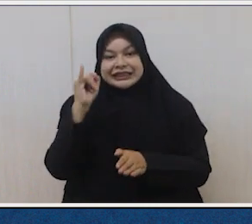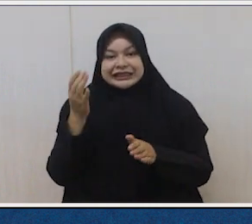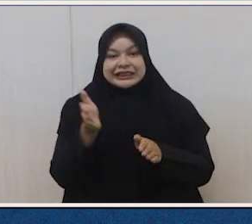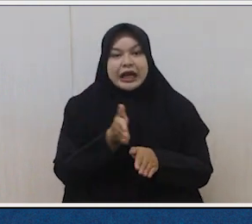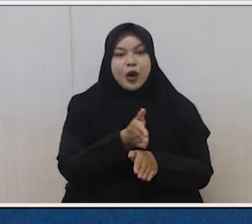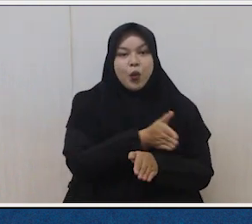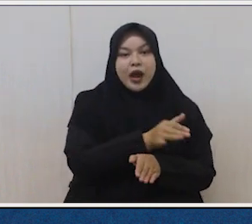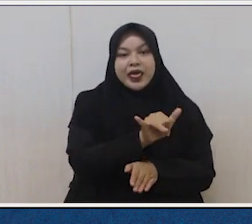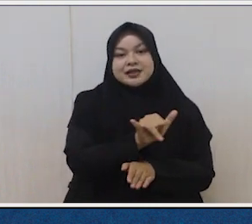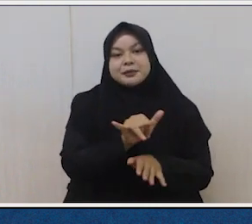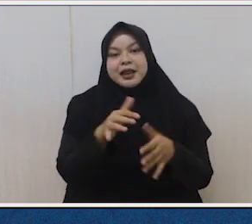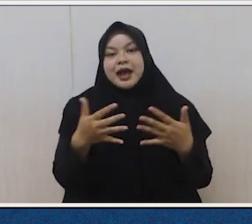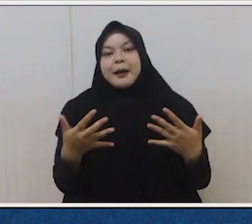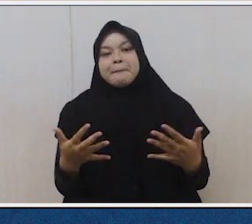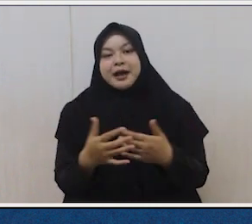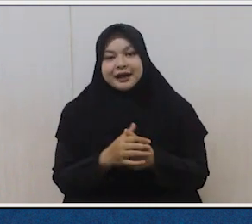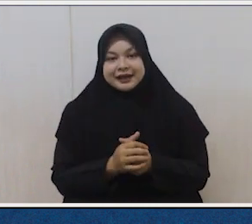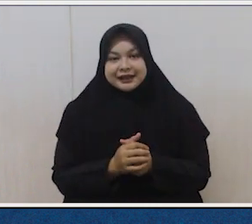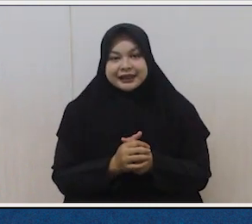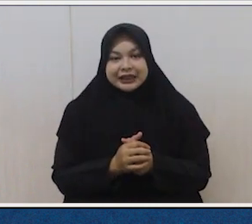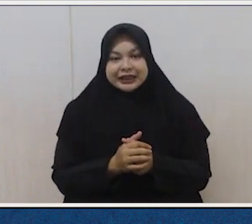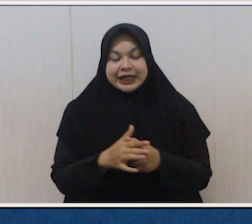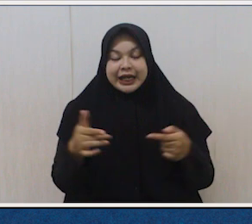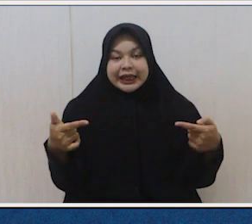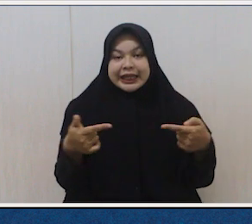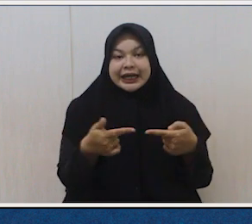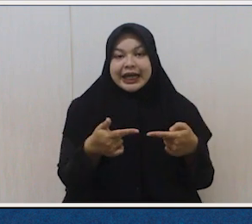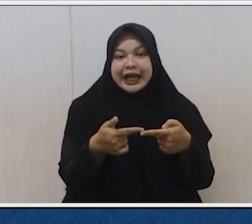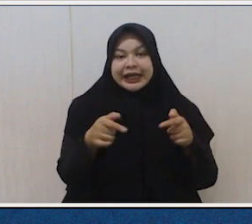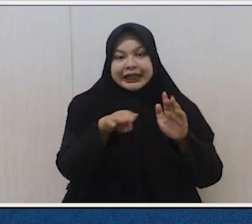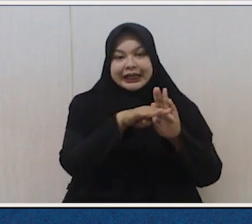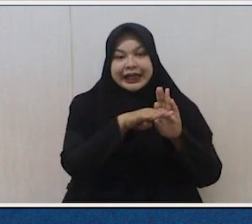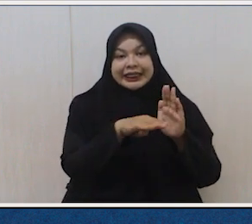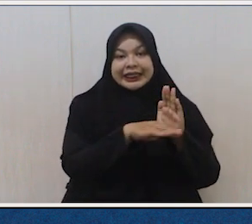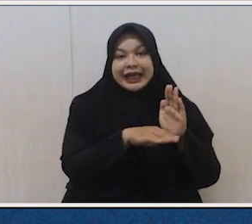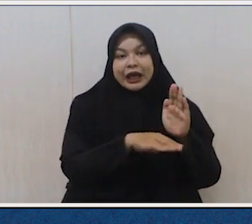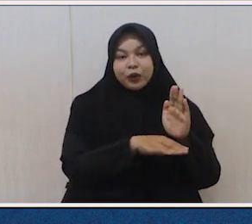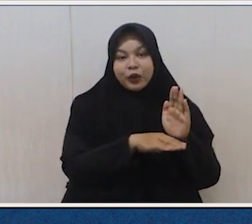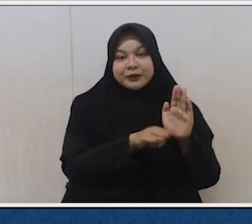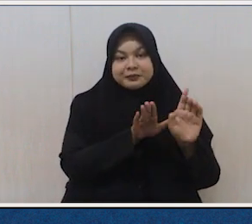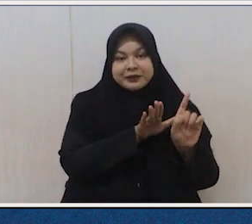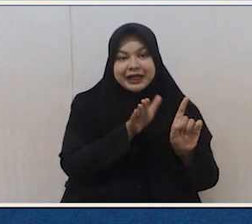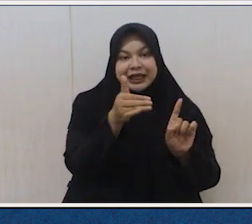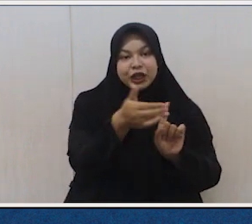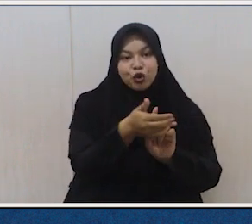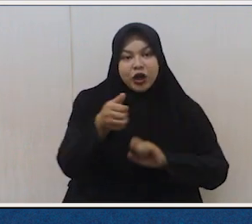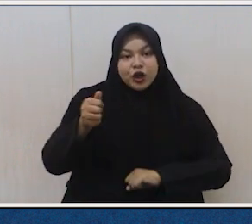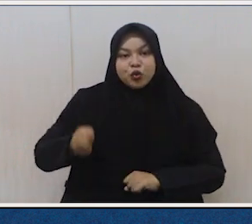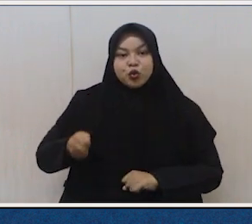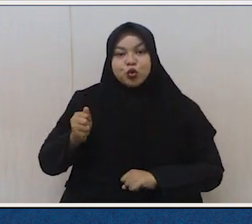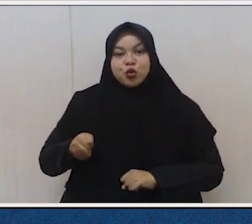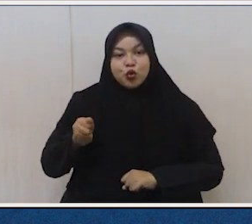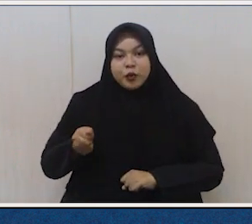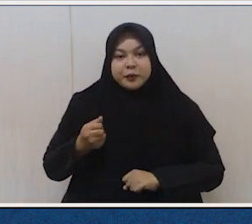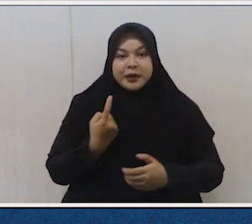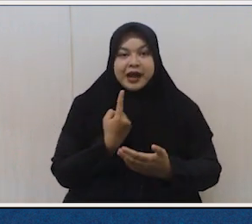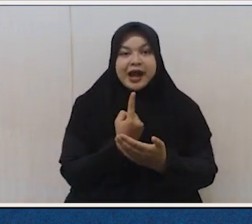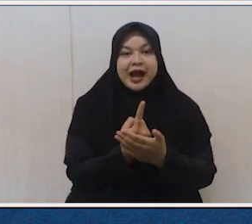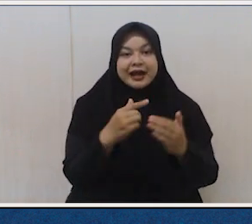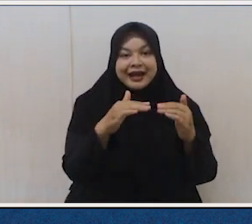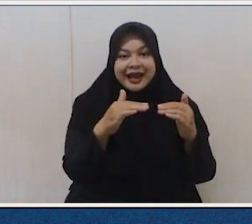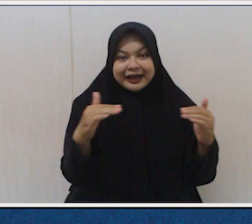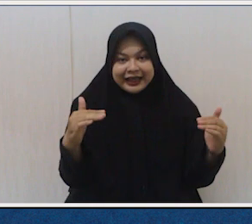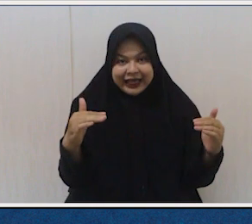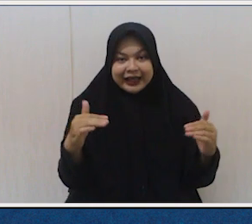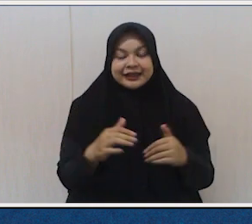apa Oke terkait dengan ketentuan eh perlindungan hukum ya Eh H keadilan terutama itu